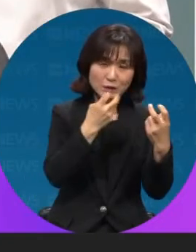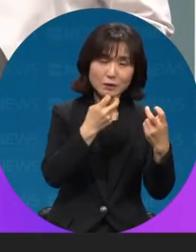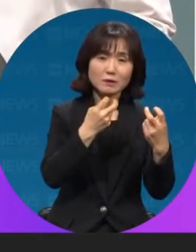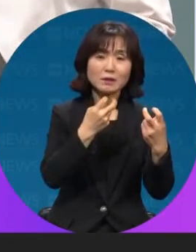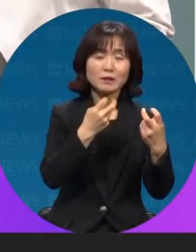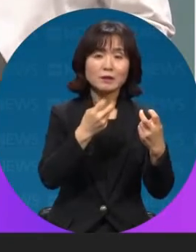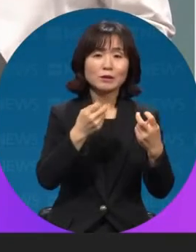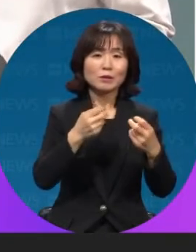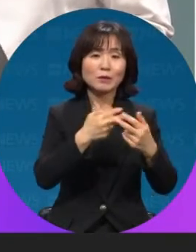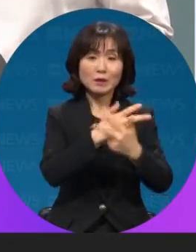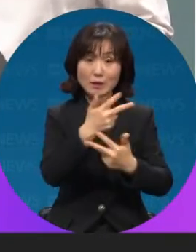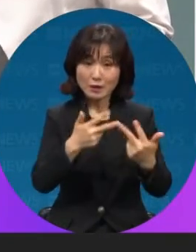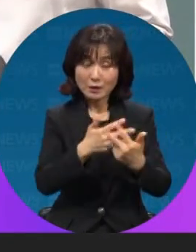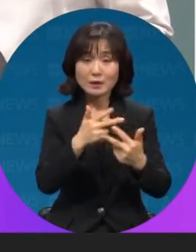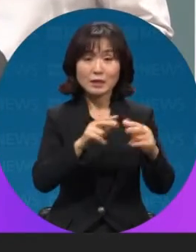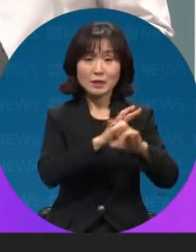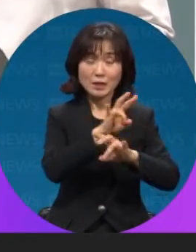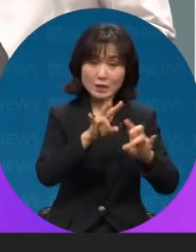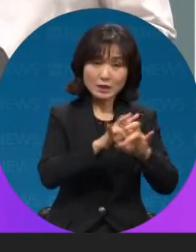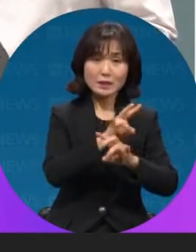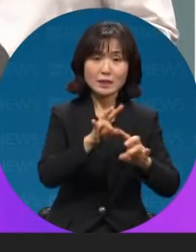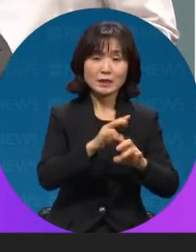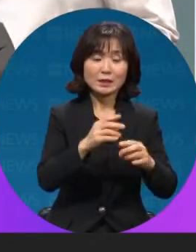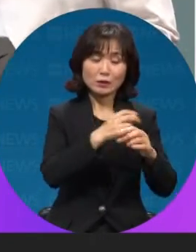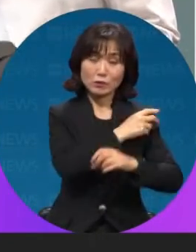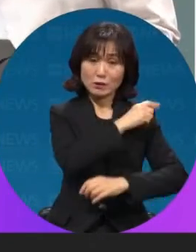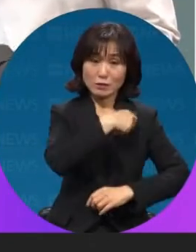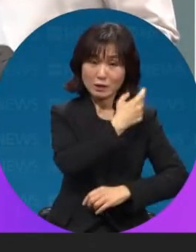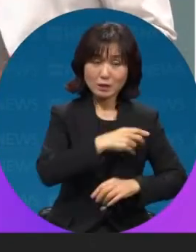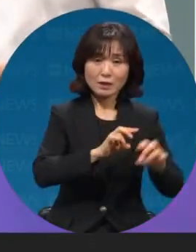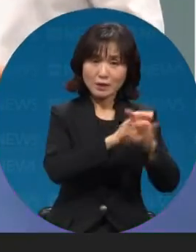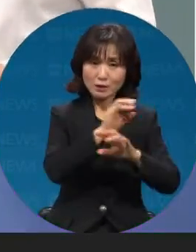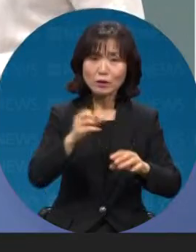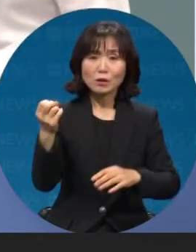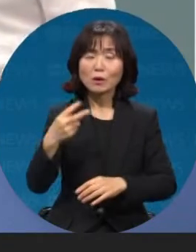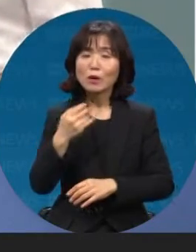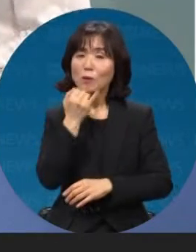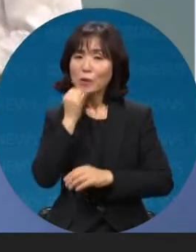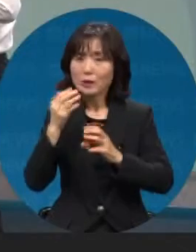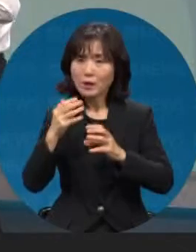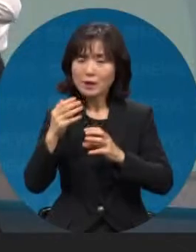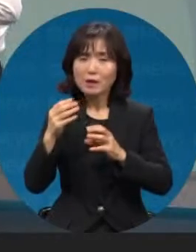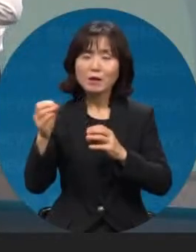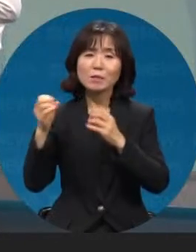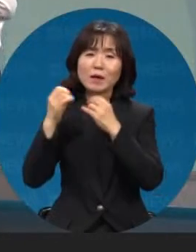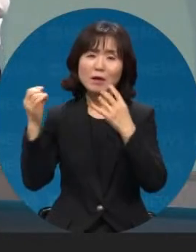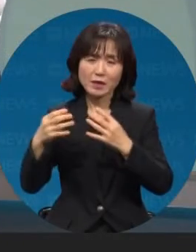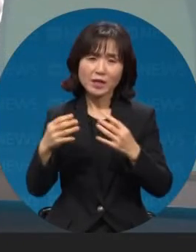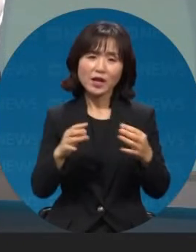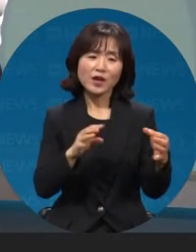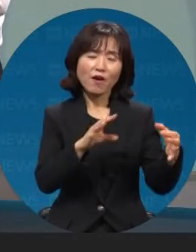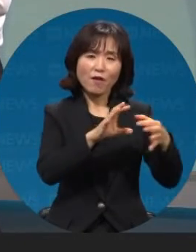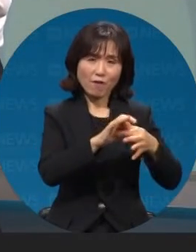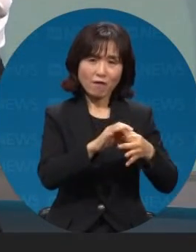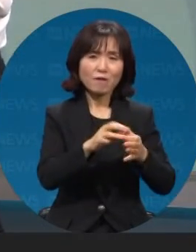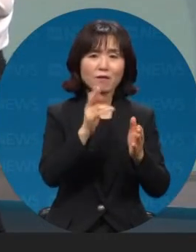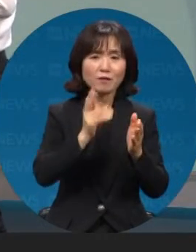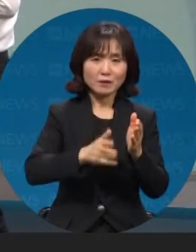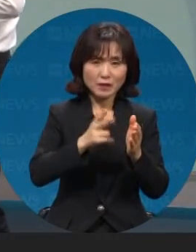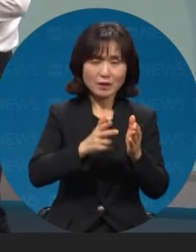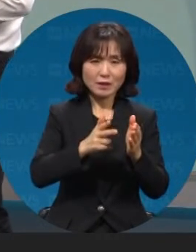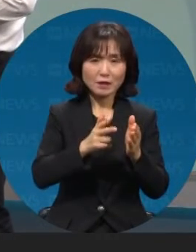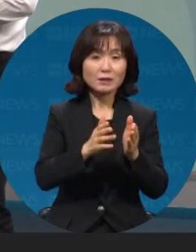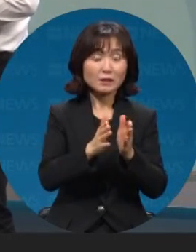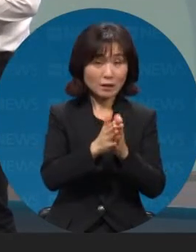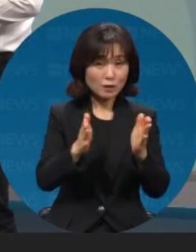암스테르담 그리고 파리와 2개의 벨을 를 연결하는 야간열차 도 이미 운영에 재개 했거나 다시 운행을 시작할 예정 4